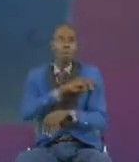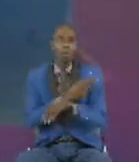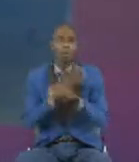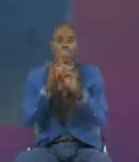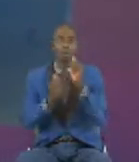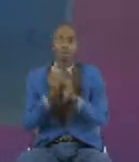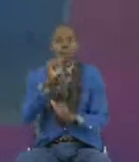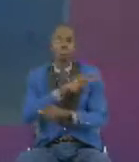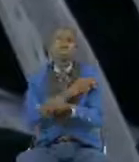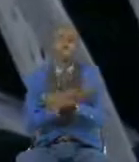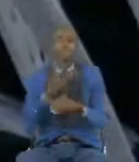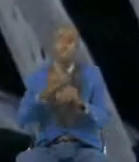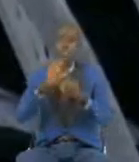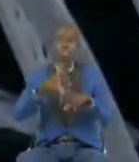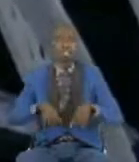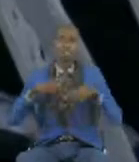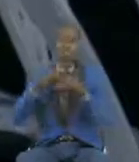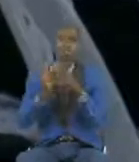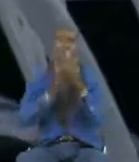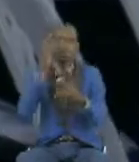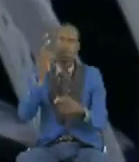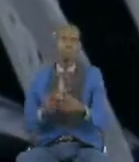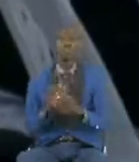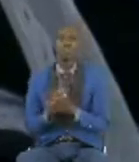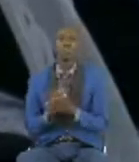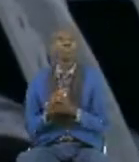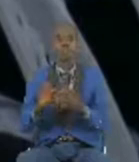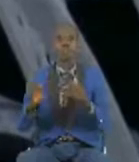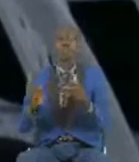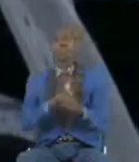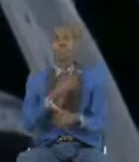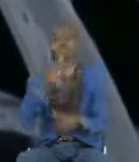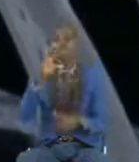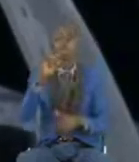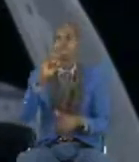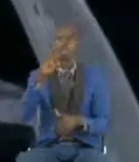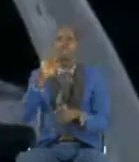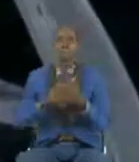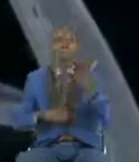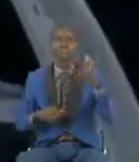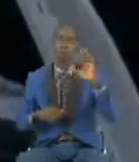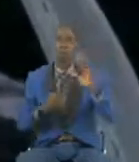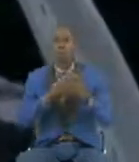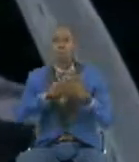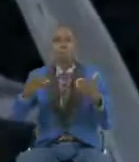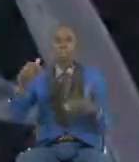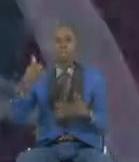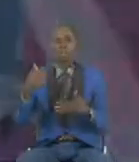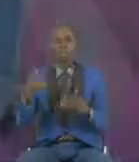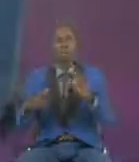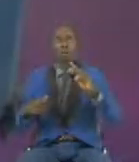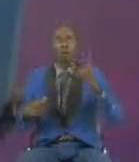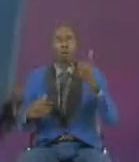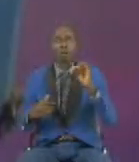la grâce agisse puissamment dans vos vies au nom de Jésus. 1 Corinthiens, chapitre 15, 10. 1